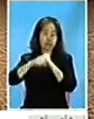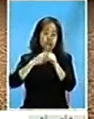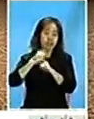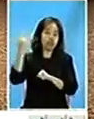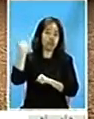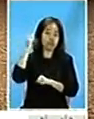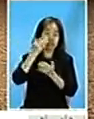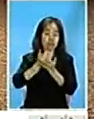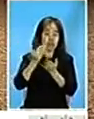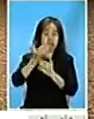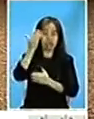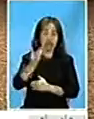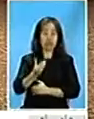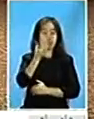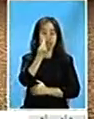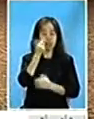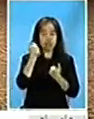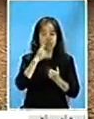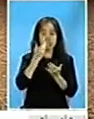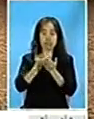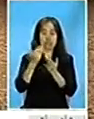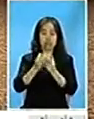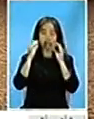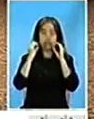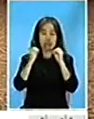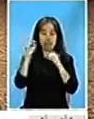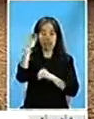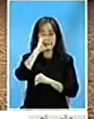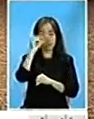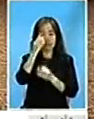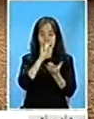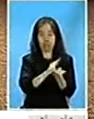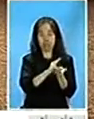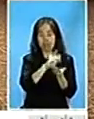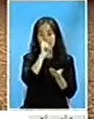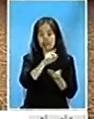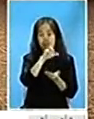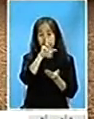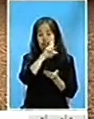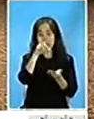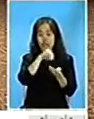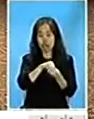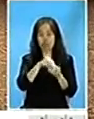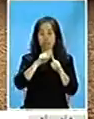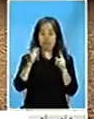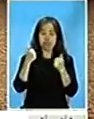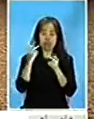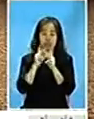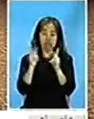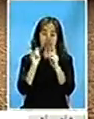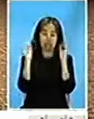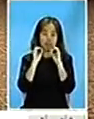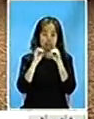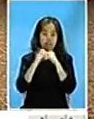ใช้เงินไปเท่าไหร่แล้วคำตอบก็คือยังไม่ได้ใช้แม้แต่บาทเดียวนะคะแล้วก็ยังไม่มีกรรมการนะคะยังไม่มีการดำเนินงานใด